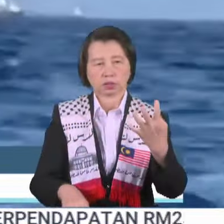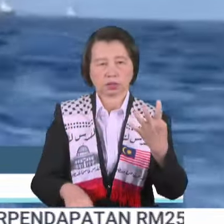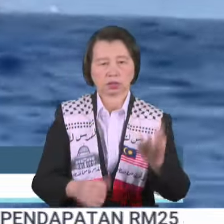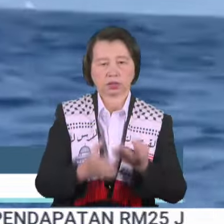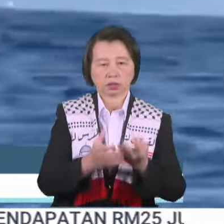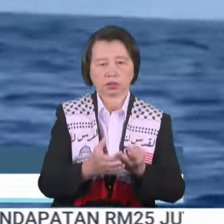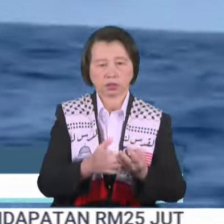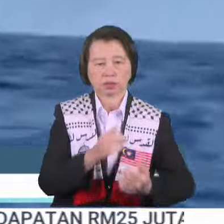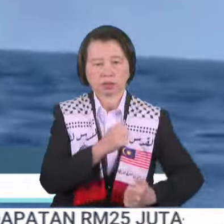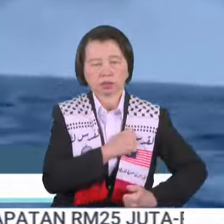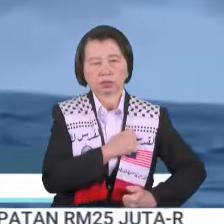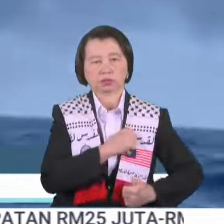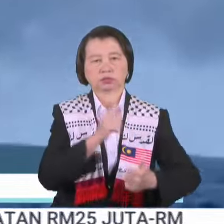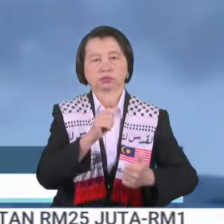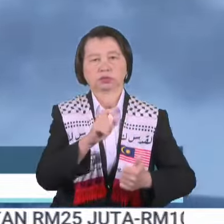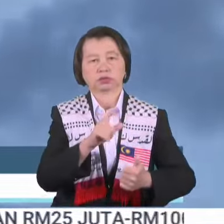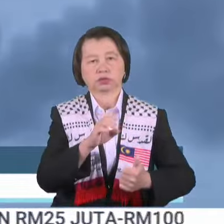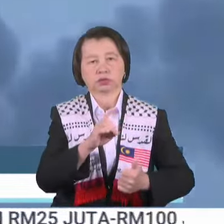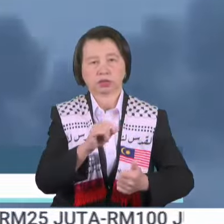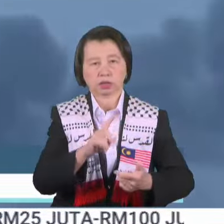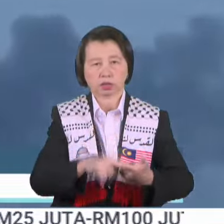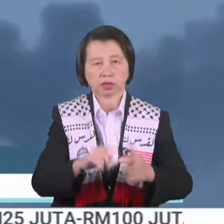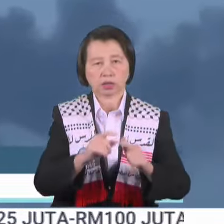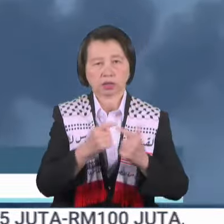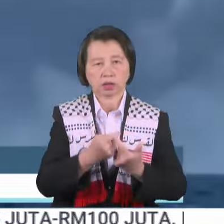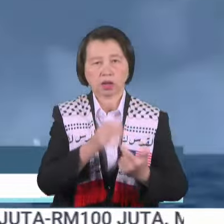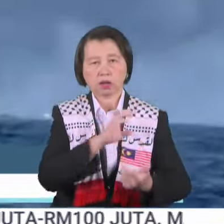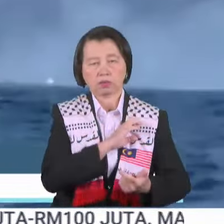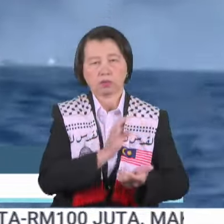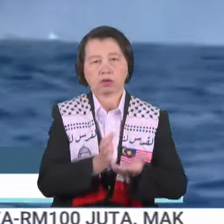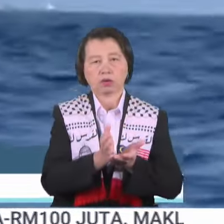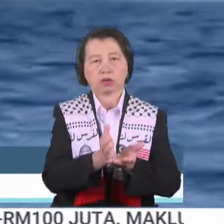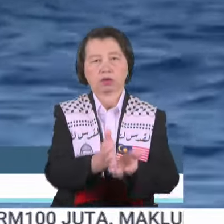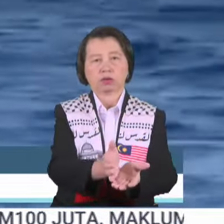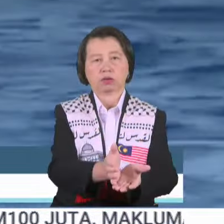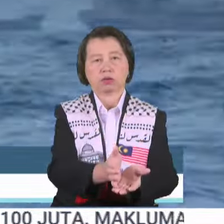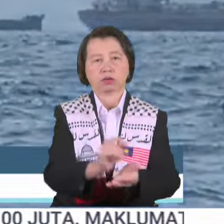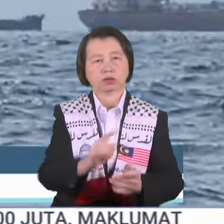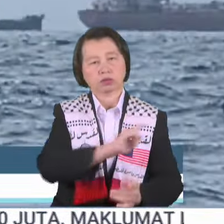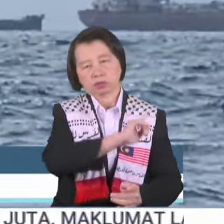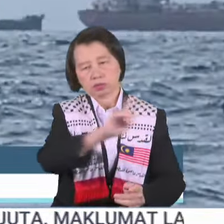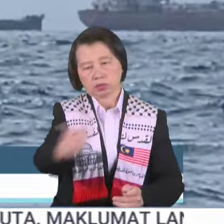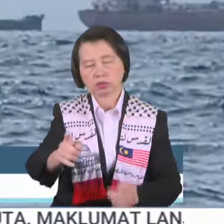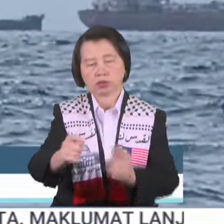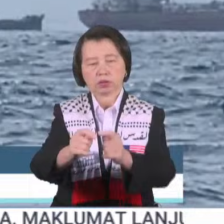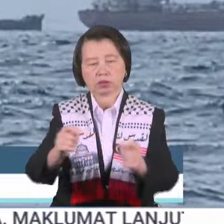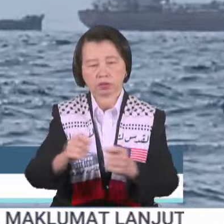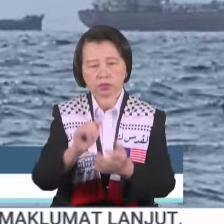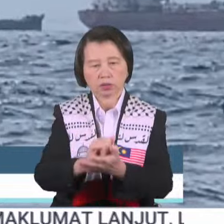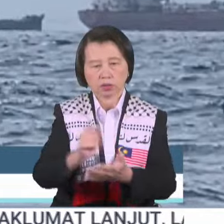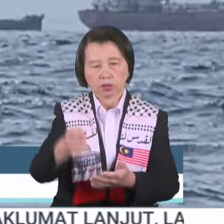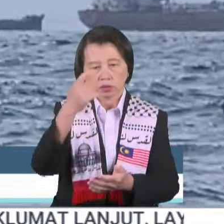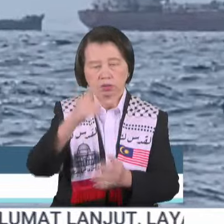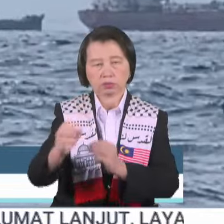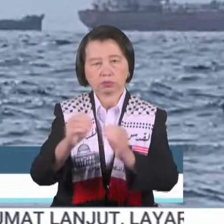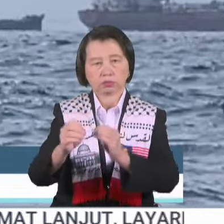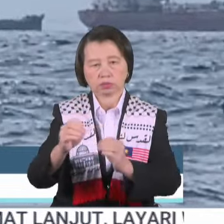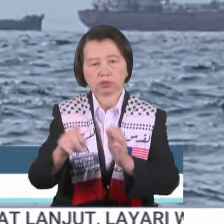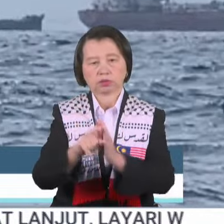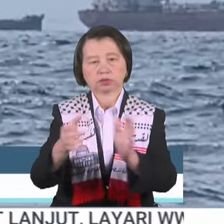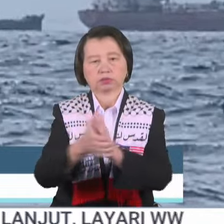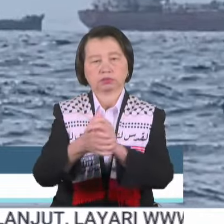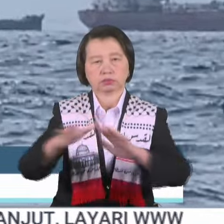Maritim, Tentera Laut Diraja Malaysia TLDM dan Pasukan Polis Merin Wilayah 2 digerakkan ke lokasi kejadian untuk operasi cari